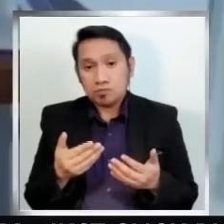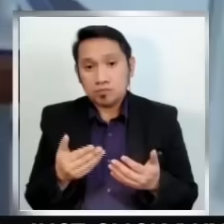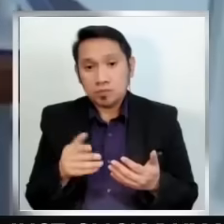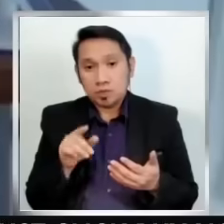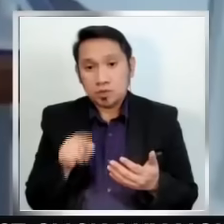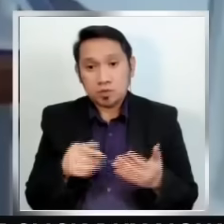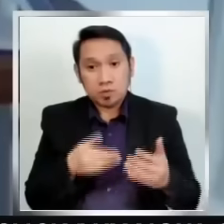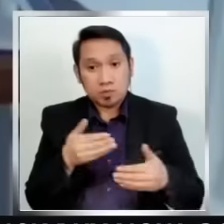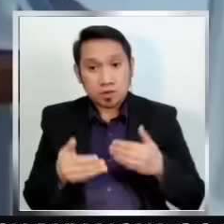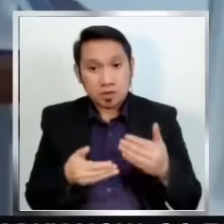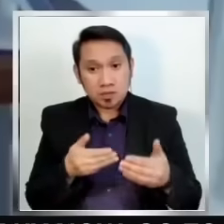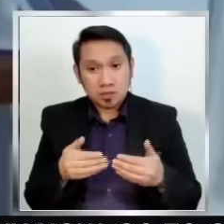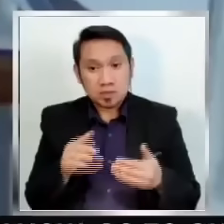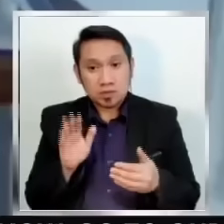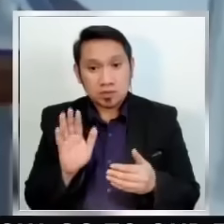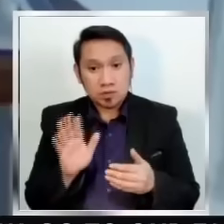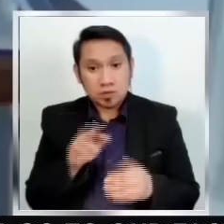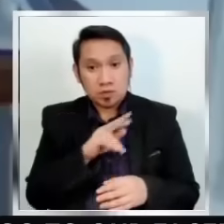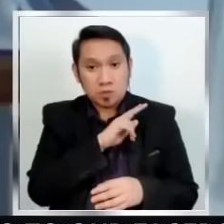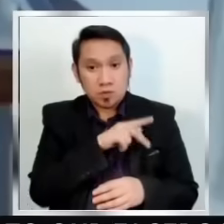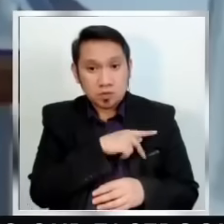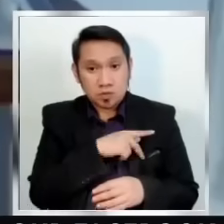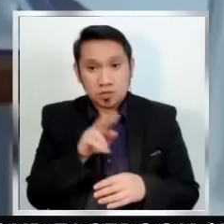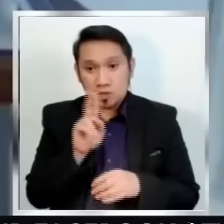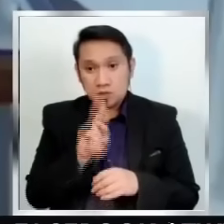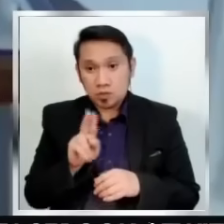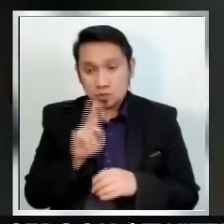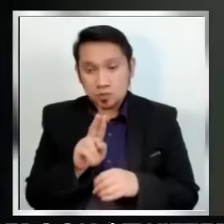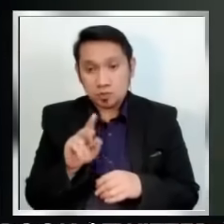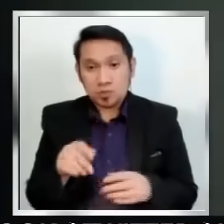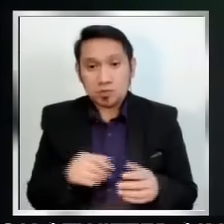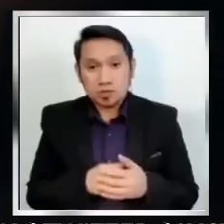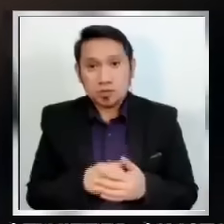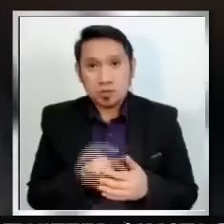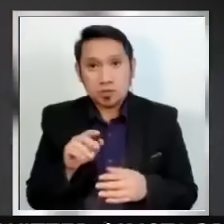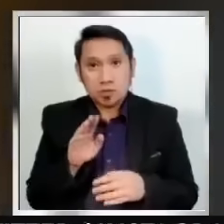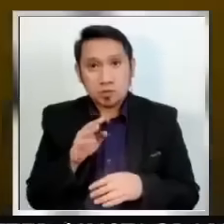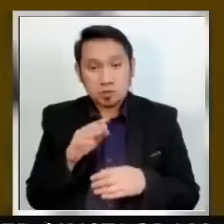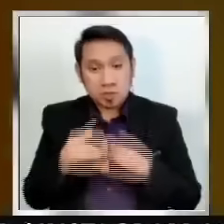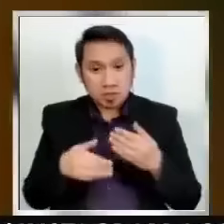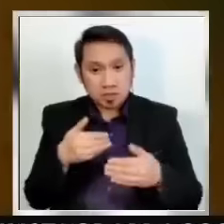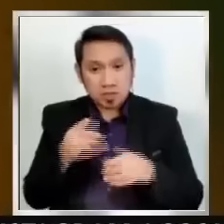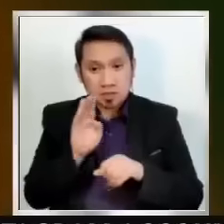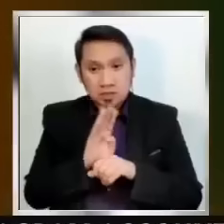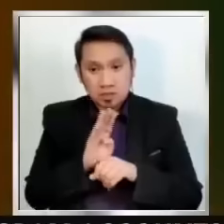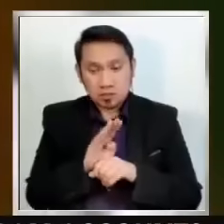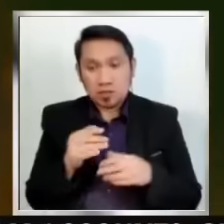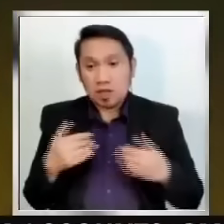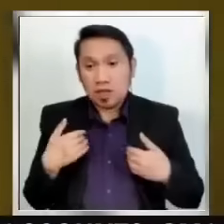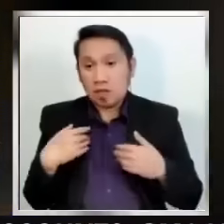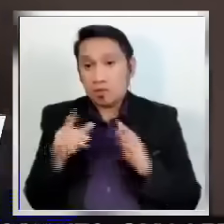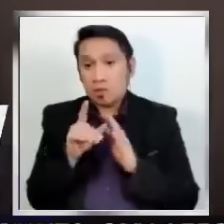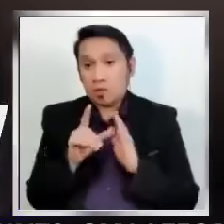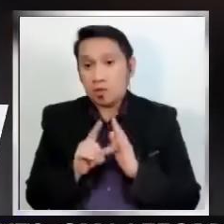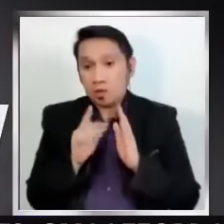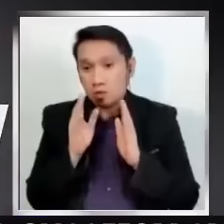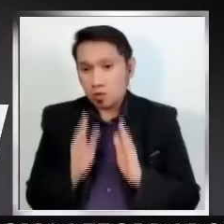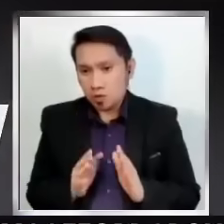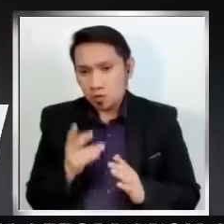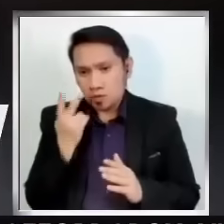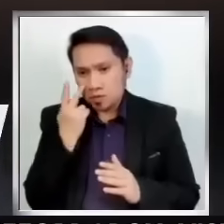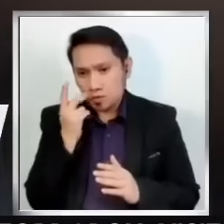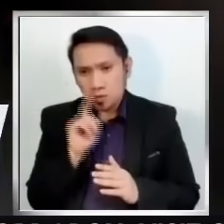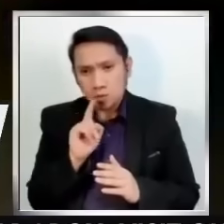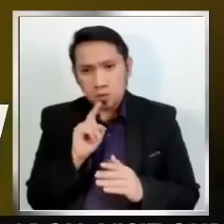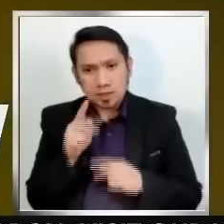it for your personal use, you're processing it as a business. May kausap ng abogado si Lena para pag-aralan kung ano ang isasampang